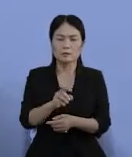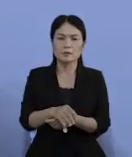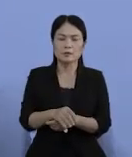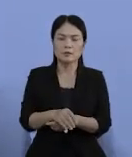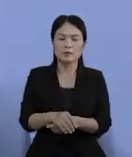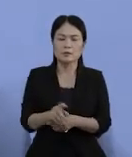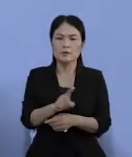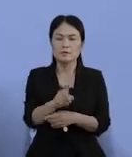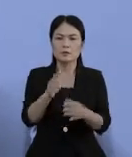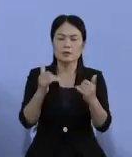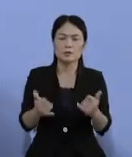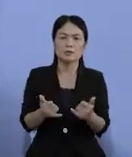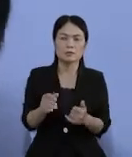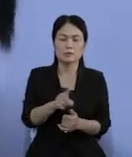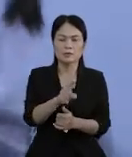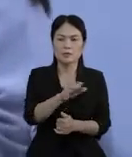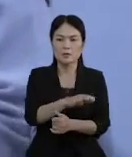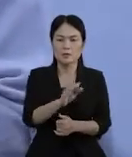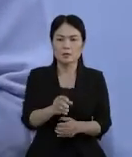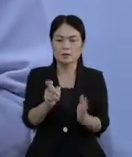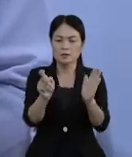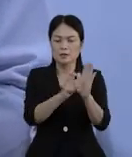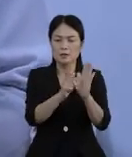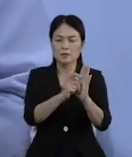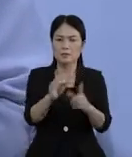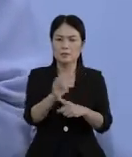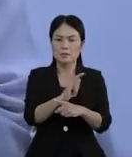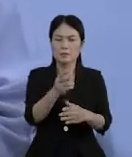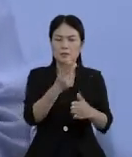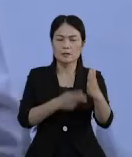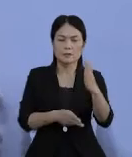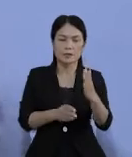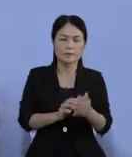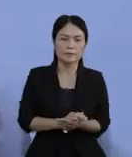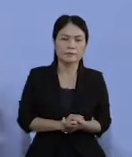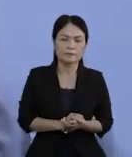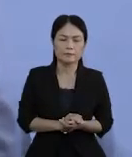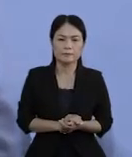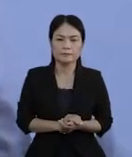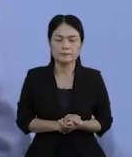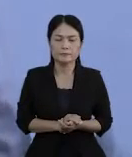Ba cái xua bẹp nì, ta con trao kẹ nìa bồn mán bị thi ở vầy.